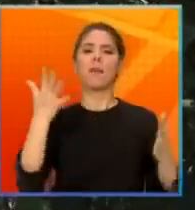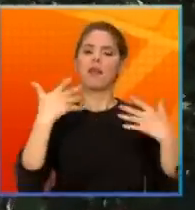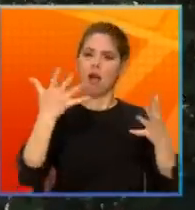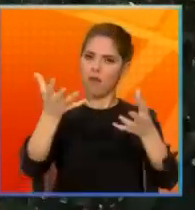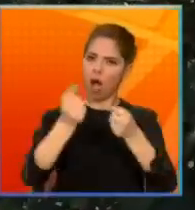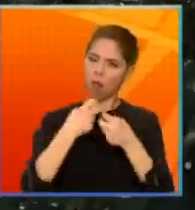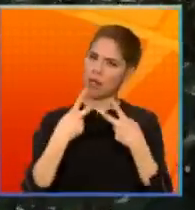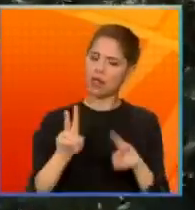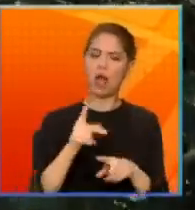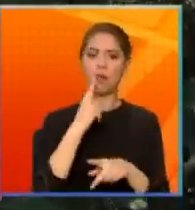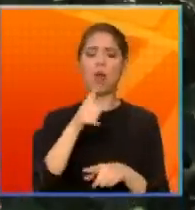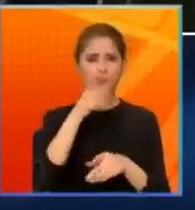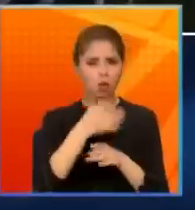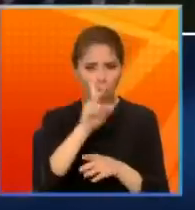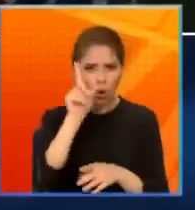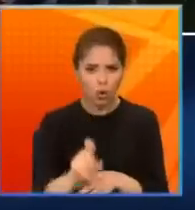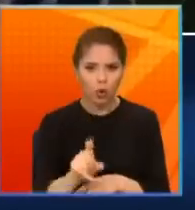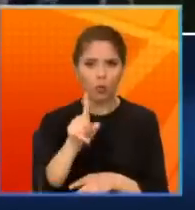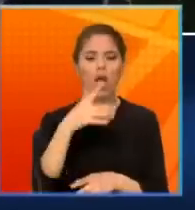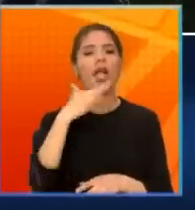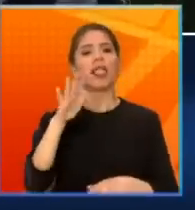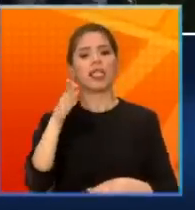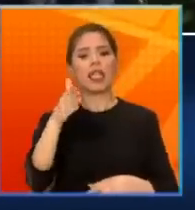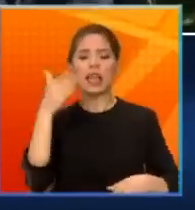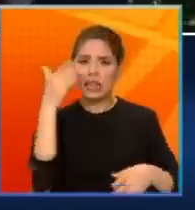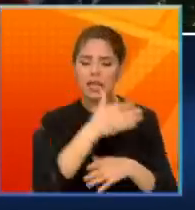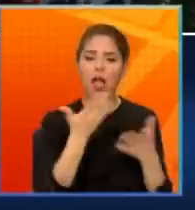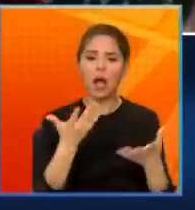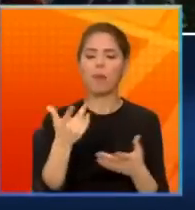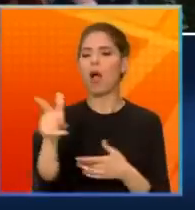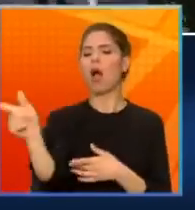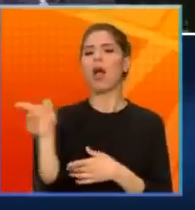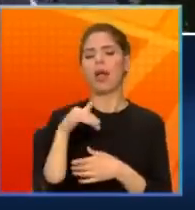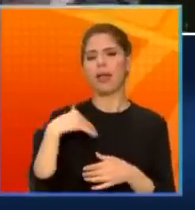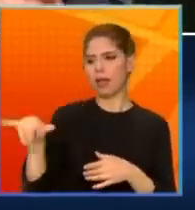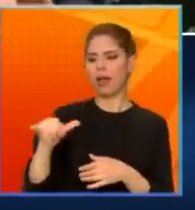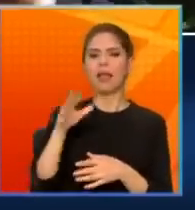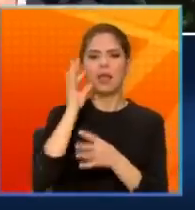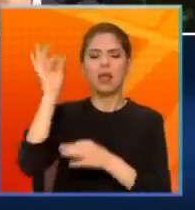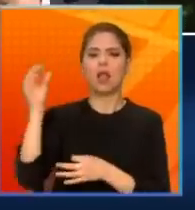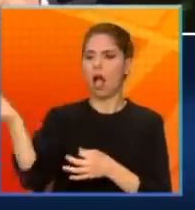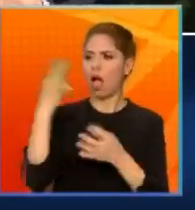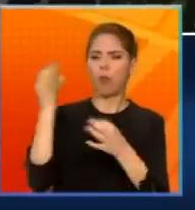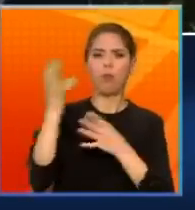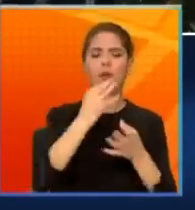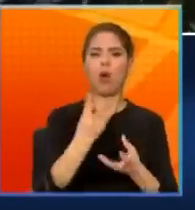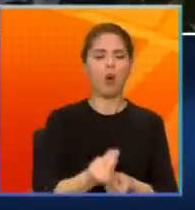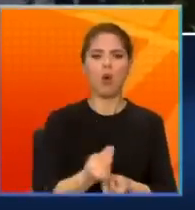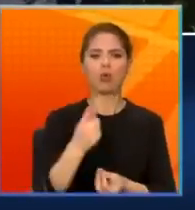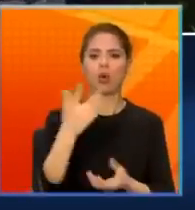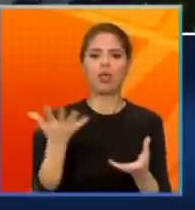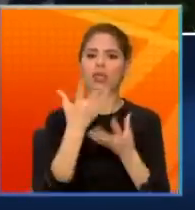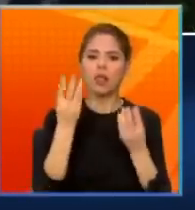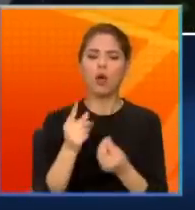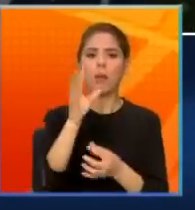içinize çekebilirsiniz. Bu doğru mu? Deniz kenarına ineyim. Yanımdaki öksürdü, aksırdı. Havada damlacıklar asılı kaldı. O